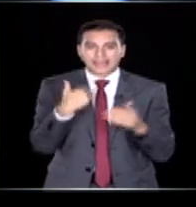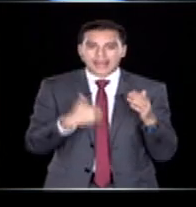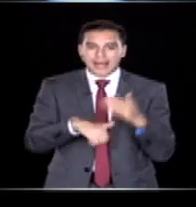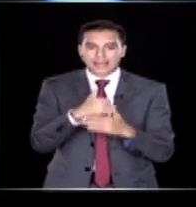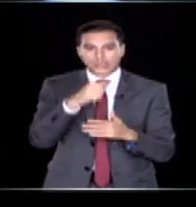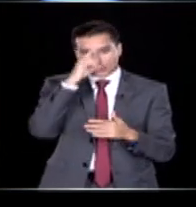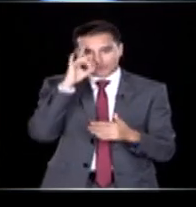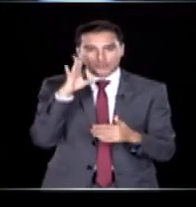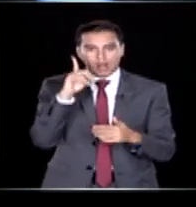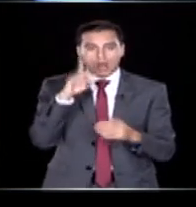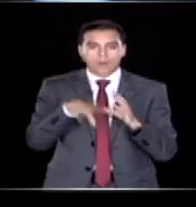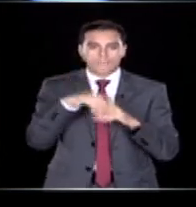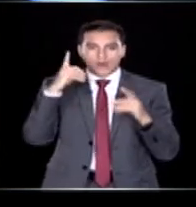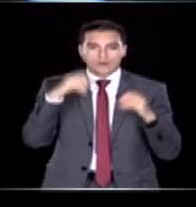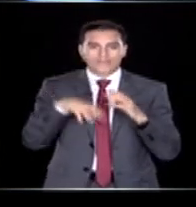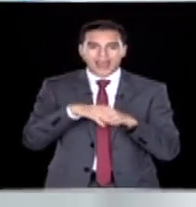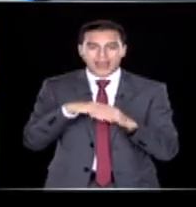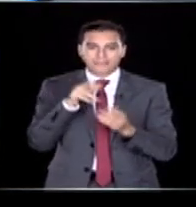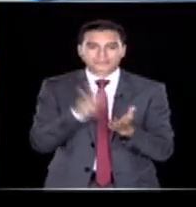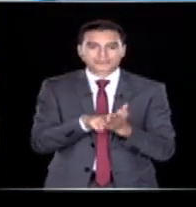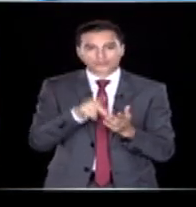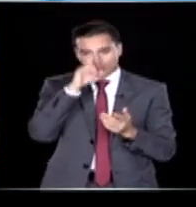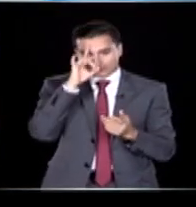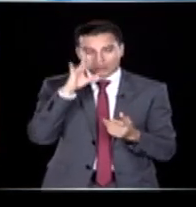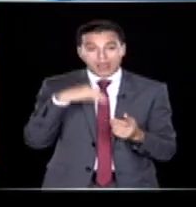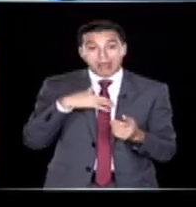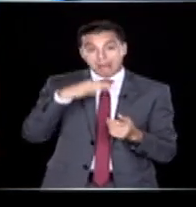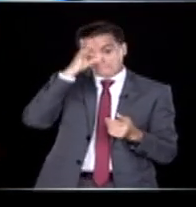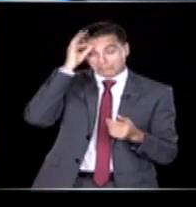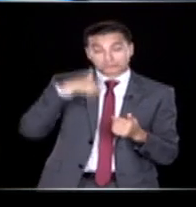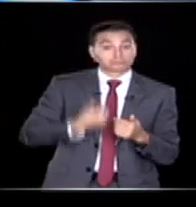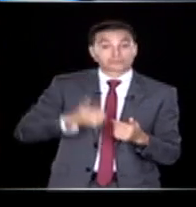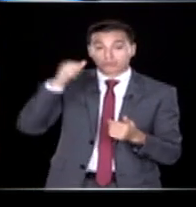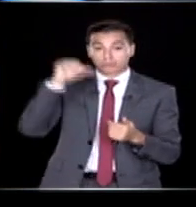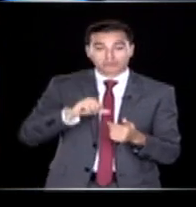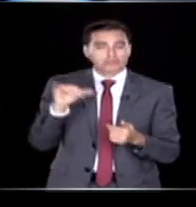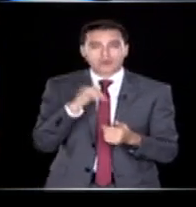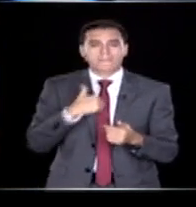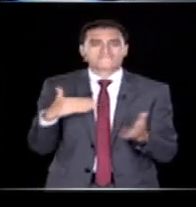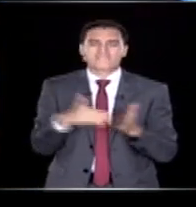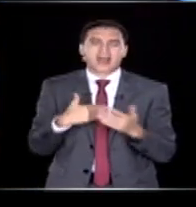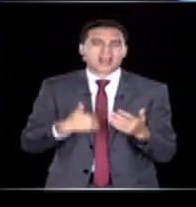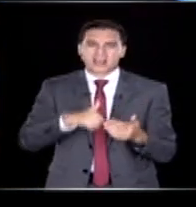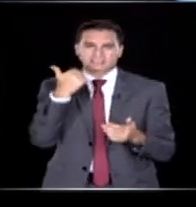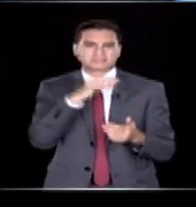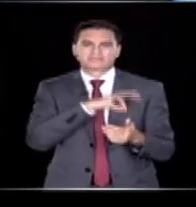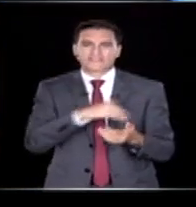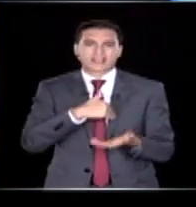يوفقنا ونعمل حاجه كويسه باذن الله. سواء فزت او انهزمت انا كسبان في الاخر، ان انا